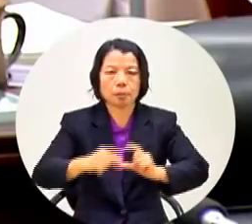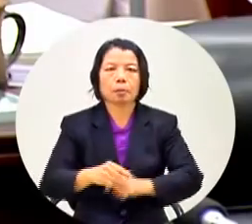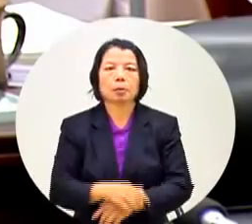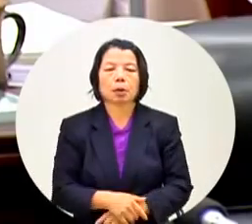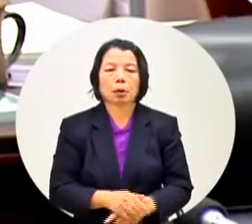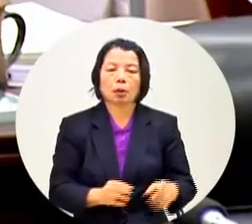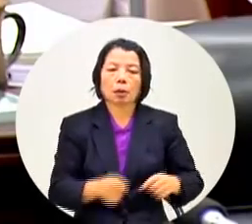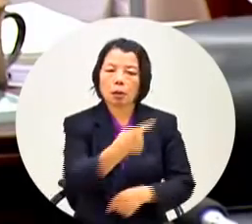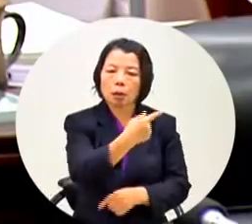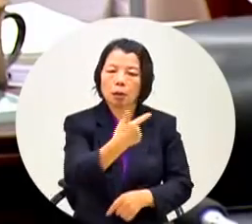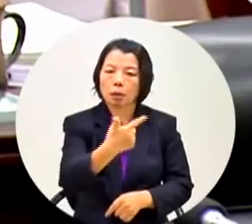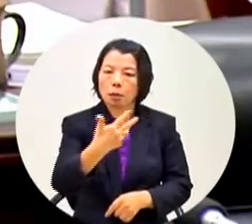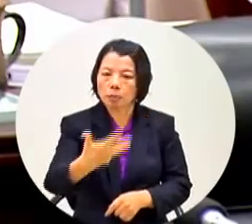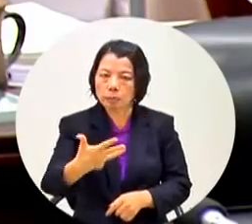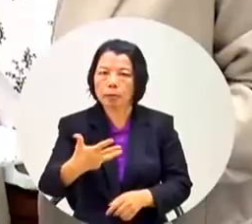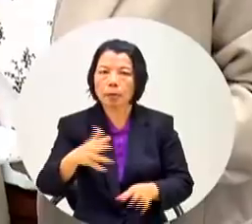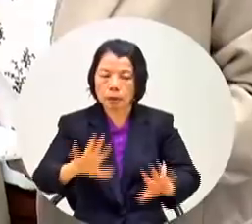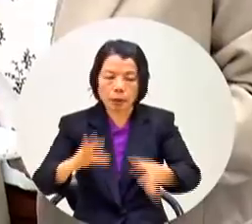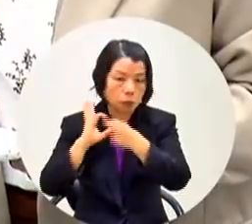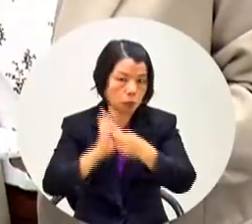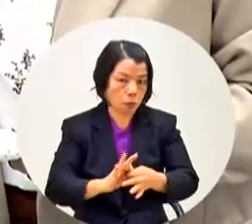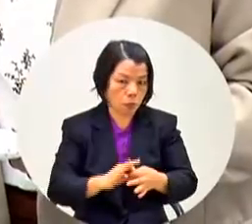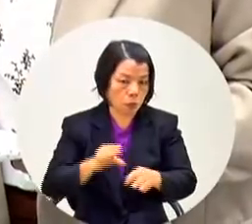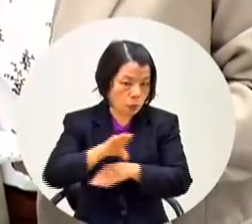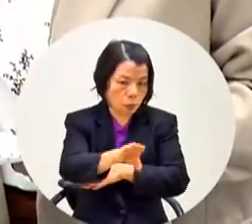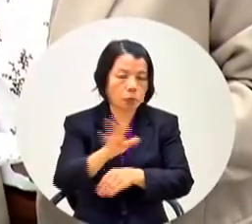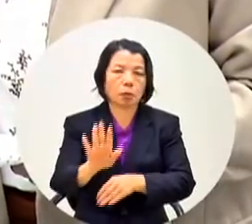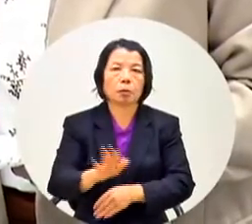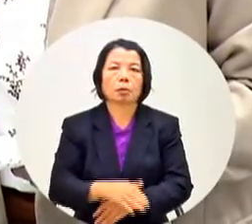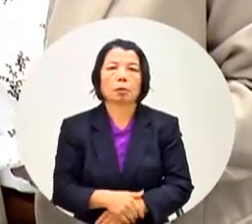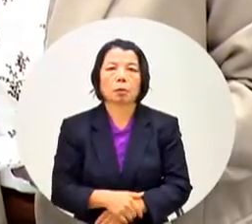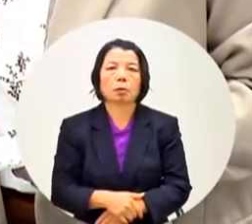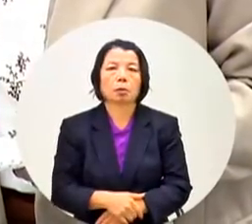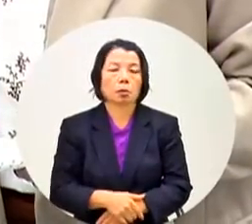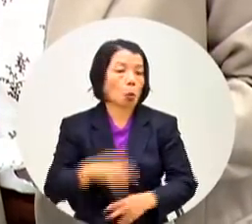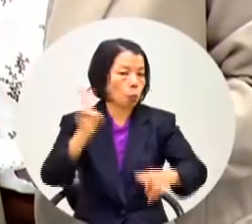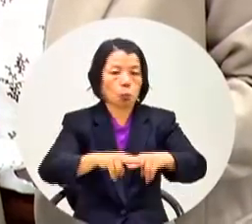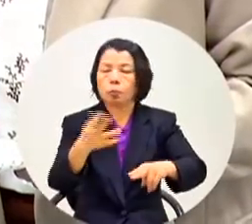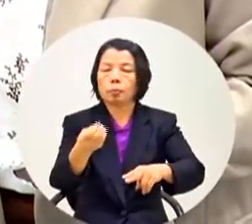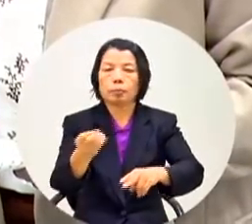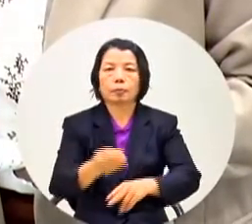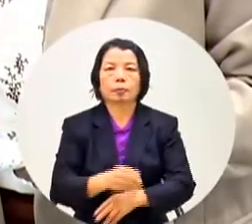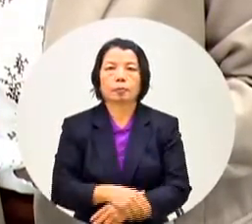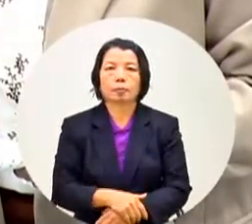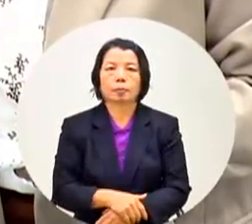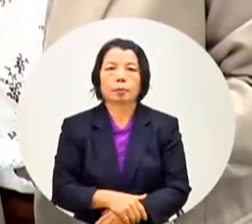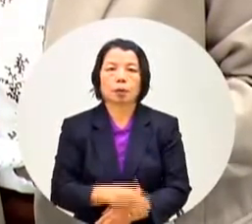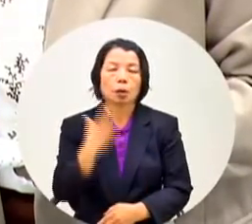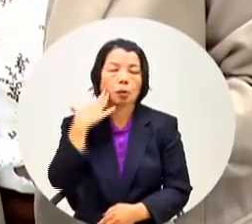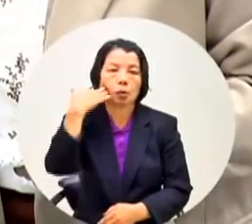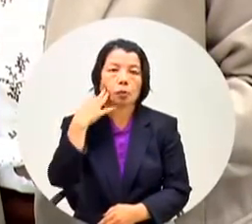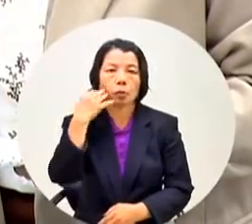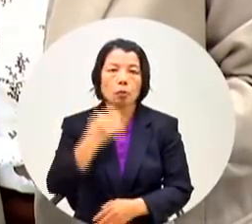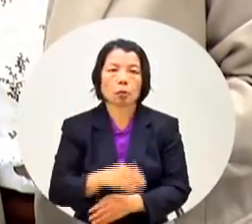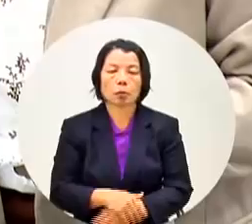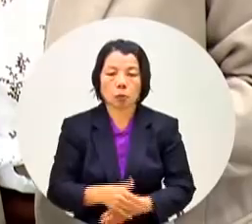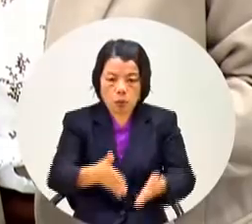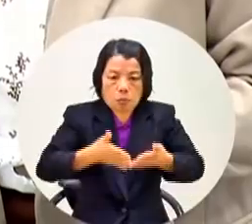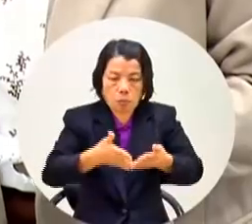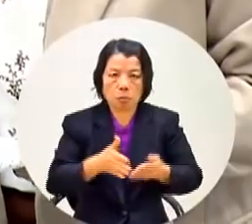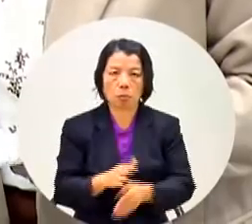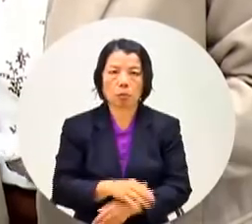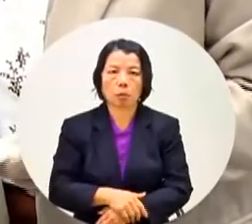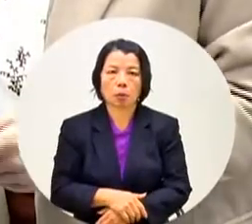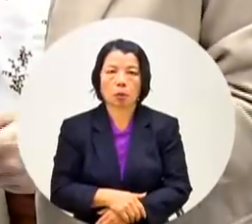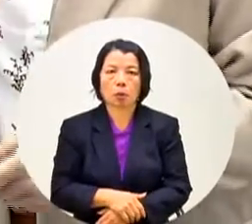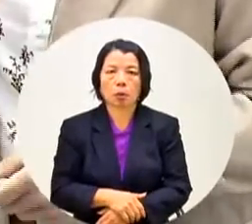所以就是说 一直都没有，一直都在开，而且甚至有如果是需要的话，我们的运量我们的班次也能够提升